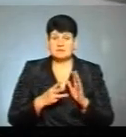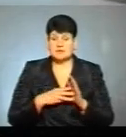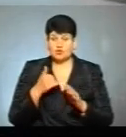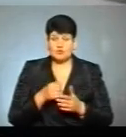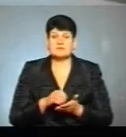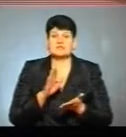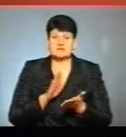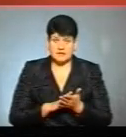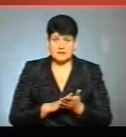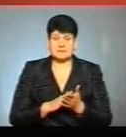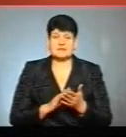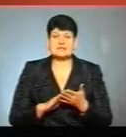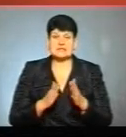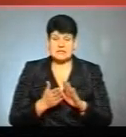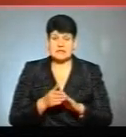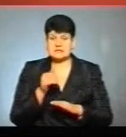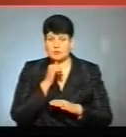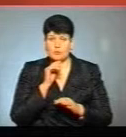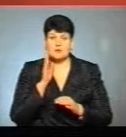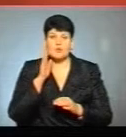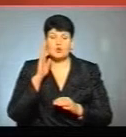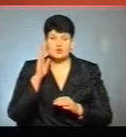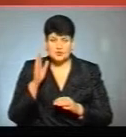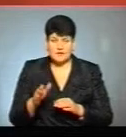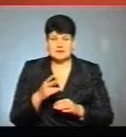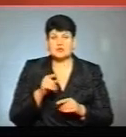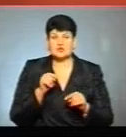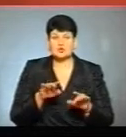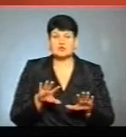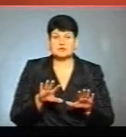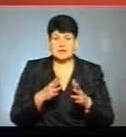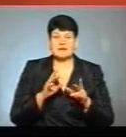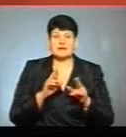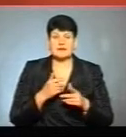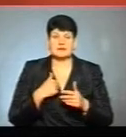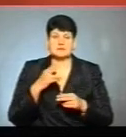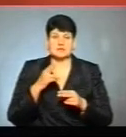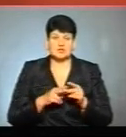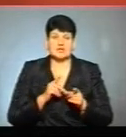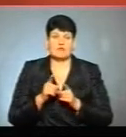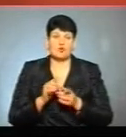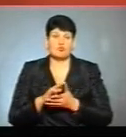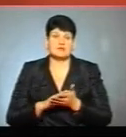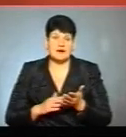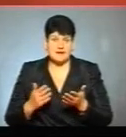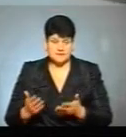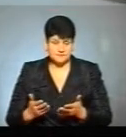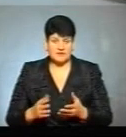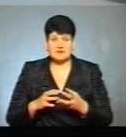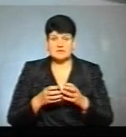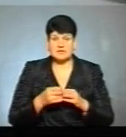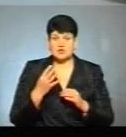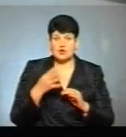році ми зафіксували існуючий стан і спробували спрогнозувати з урахуванням того, що сталося, як нам завершувати реформу далі. В результаті